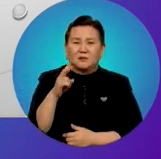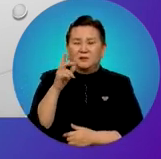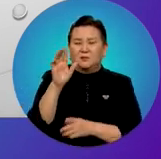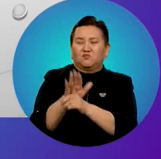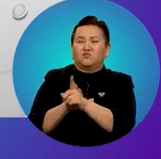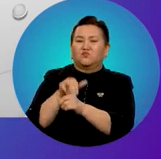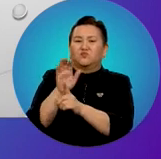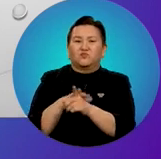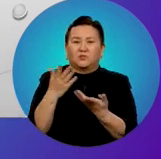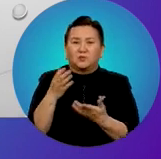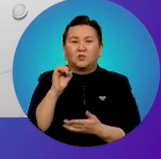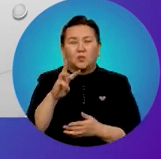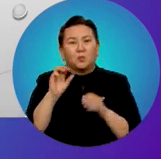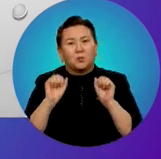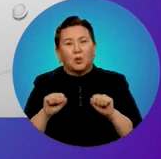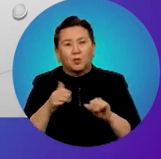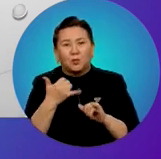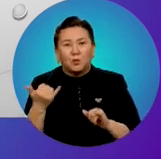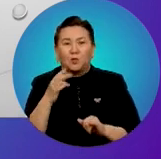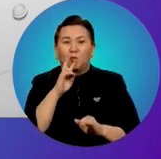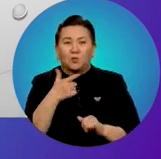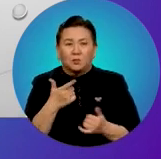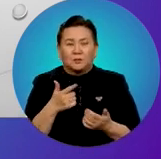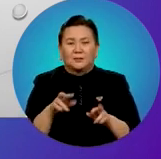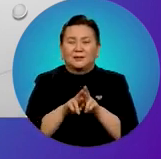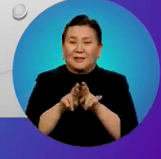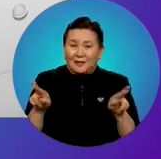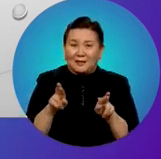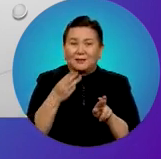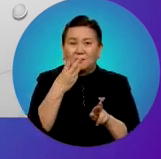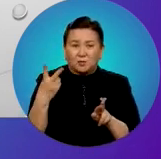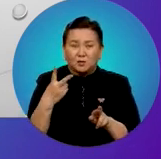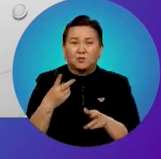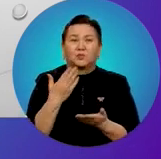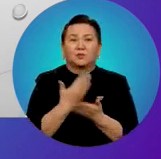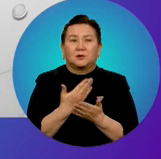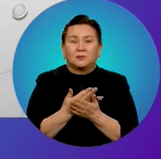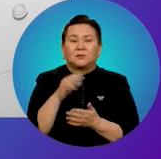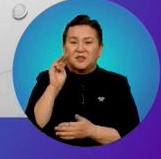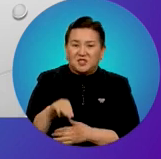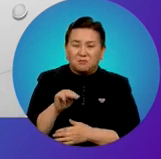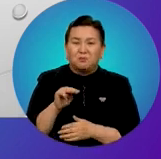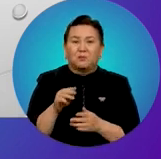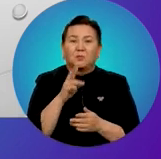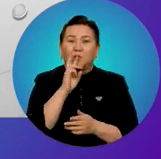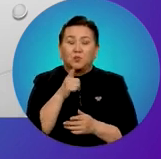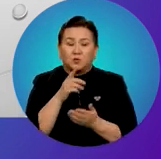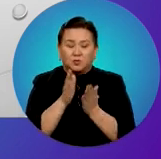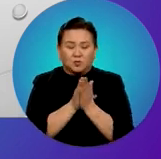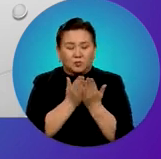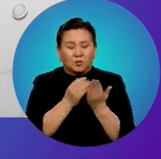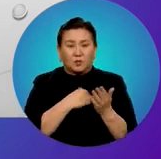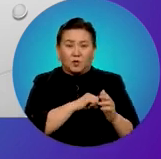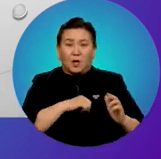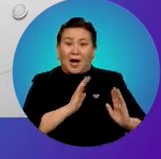юм бол юм болов уу? За өнөртэй байдаг ялгаатай шүү. Ном лав ви гэсэн ийм үгсээр зохиогч өөрийнхөө хандлага өнгө